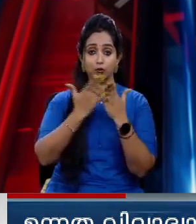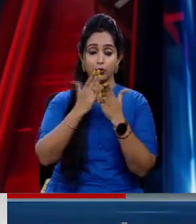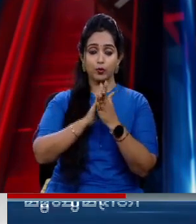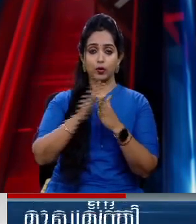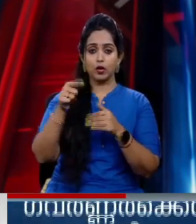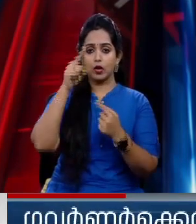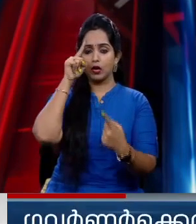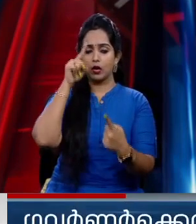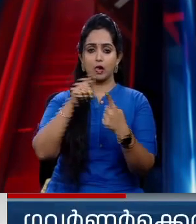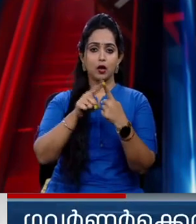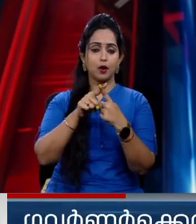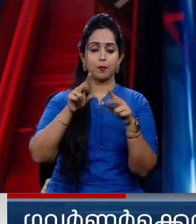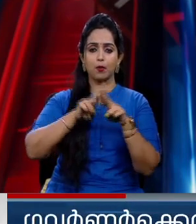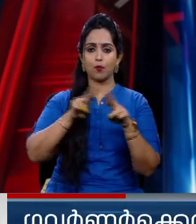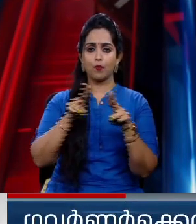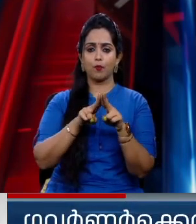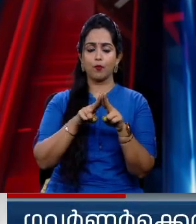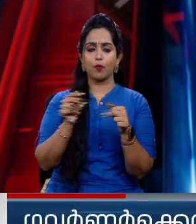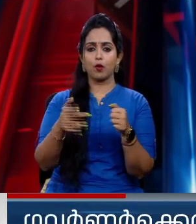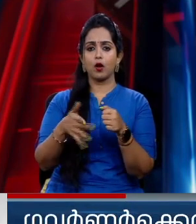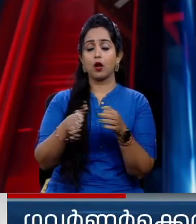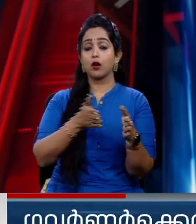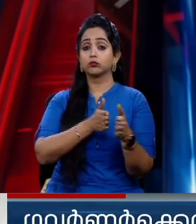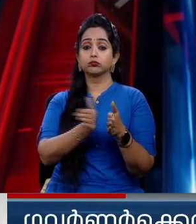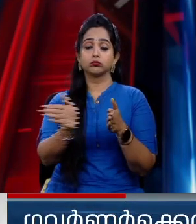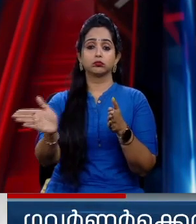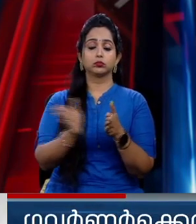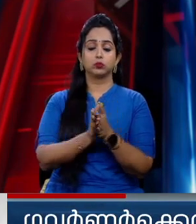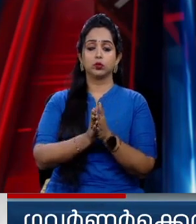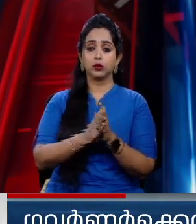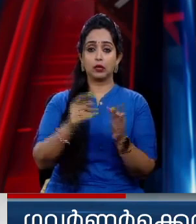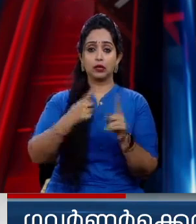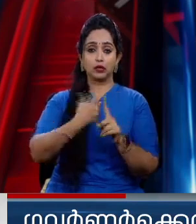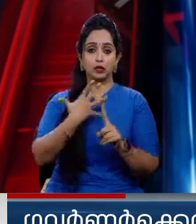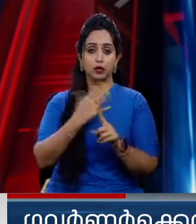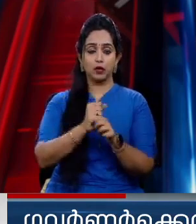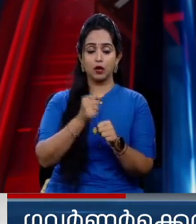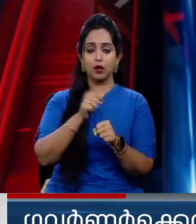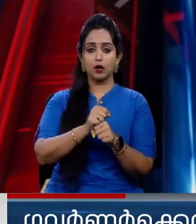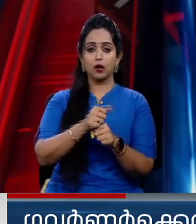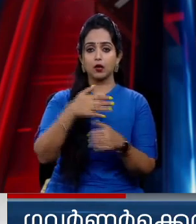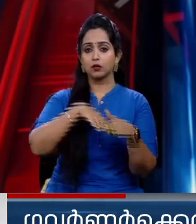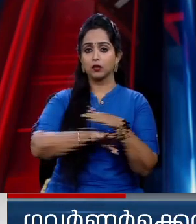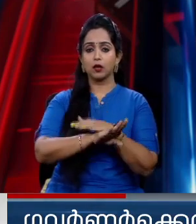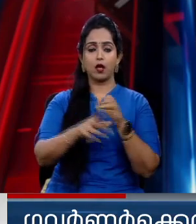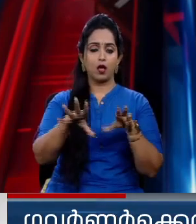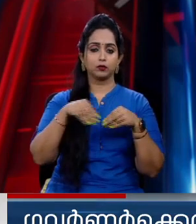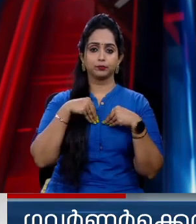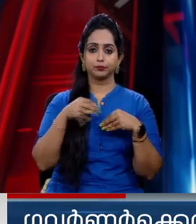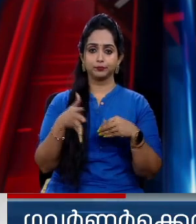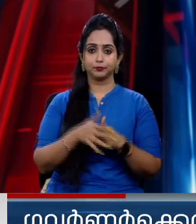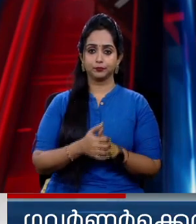നിന്ന് വ്യതിചലിക്കാൻ നമ്മുടെ സംസ്ഥാനം തയ്യാറാകുന്നില്ല.